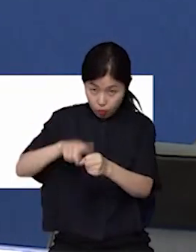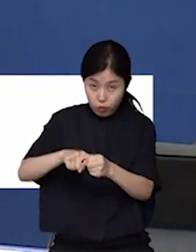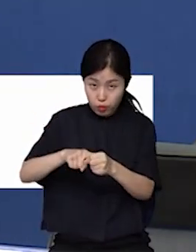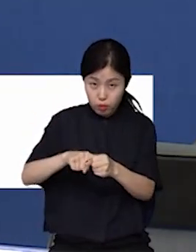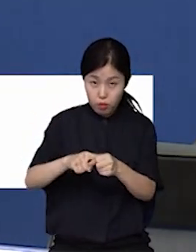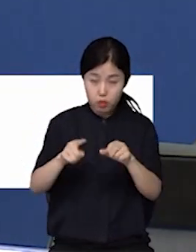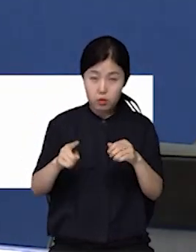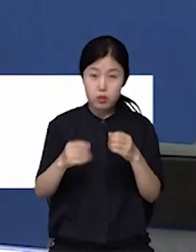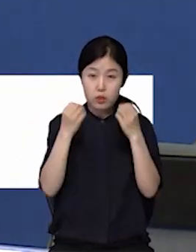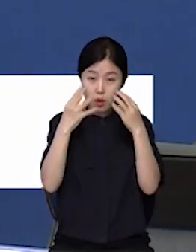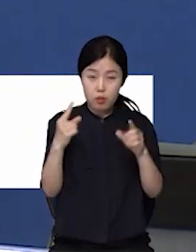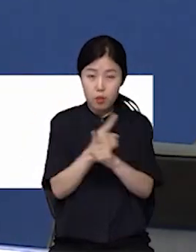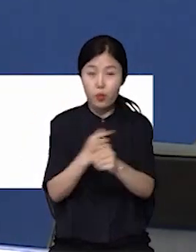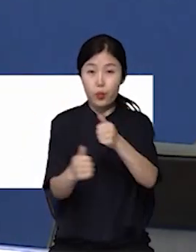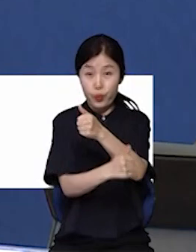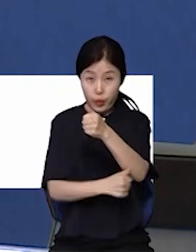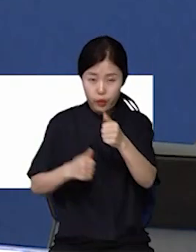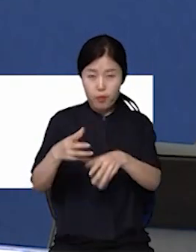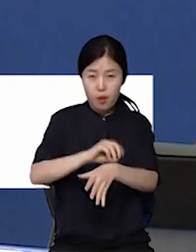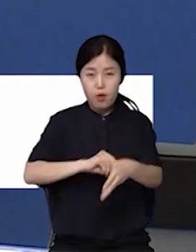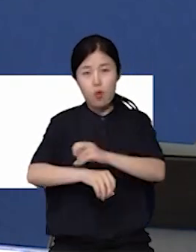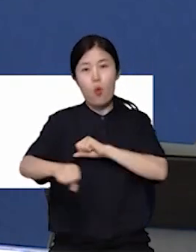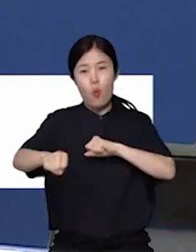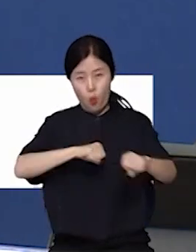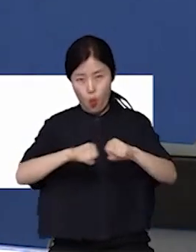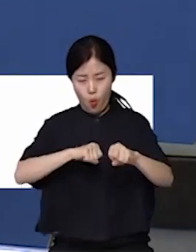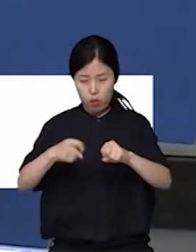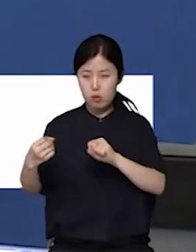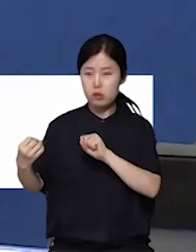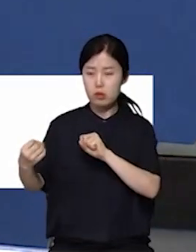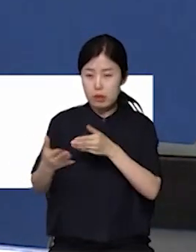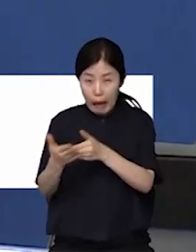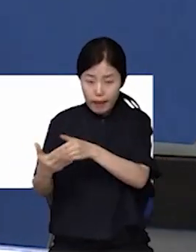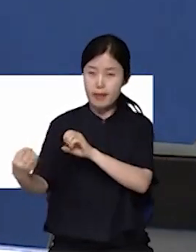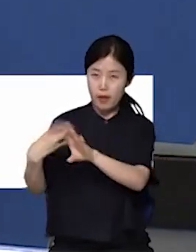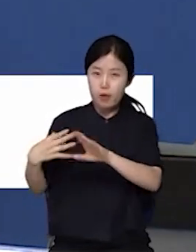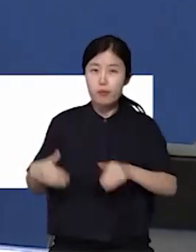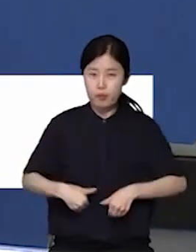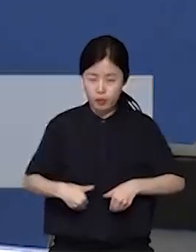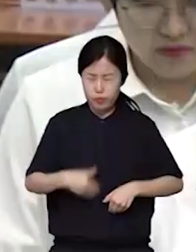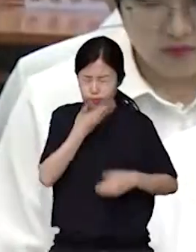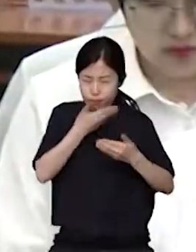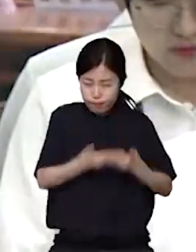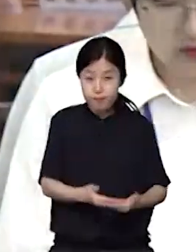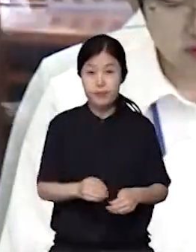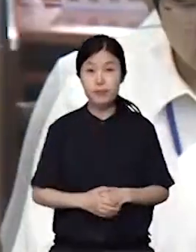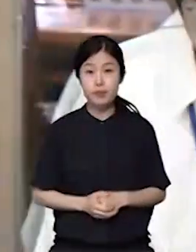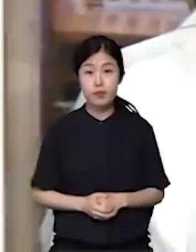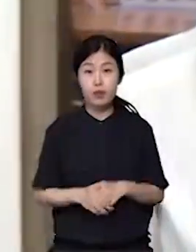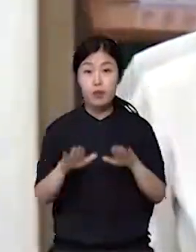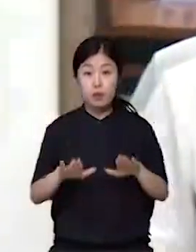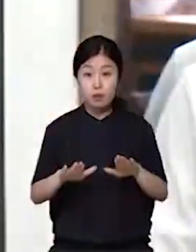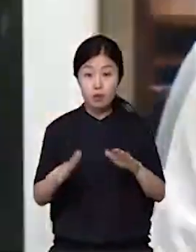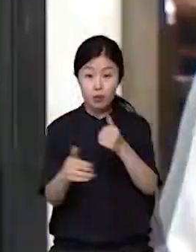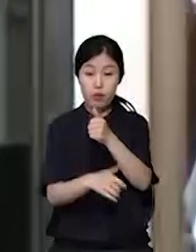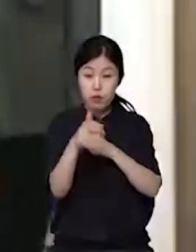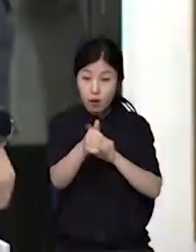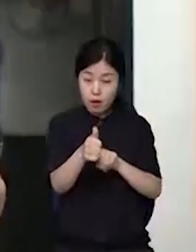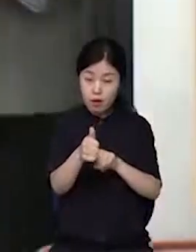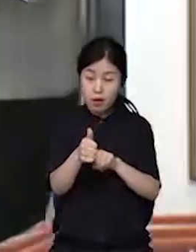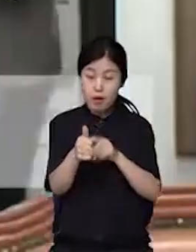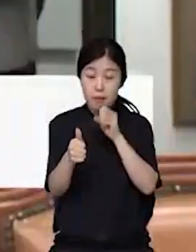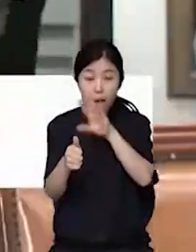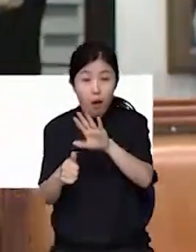제안에 대한 적극적인 응답을 미루어서는 안 된다는 점을 다시 강조합니다. 김 위원장의 발언은 고심